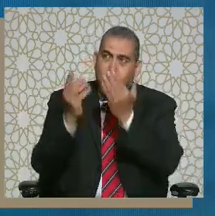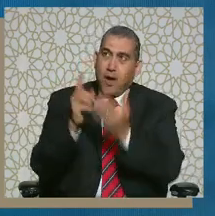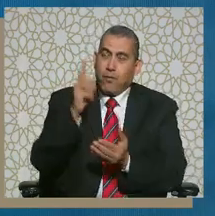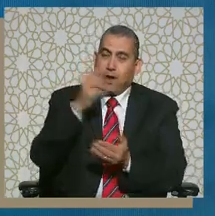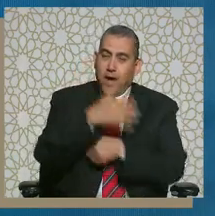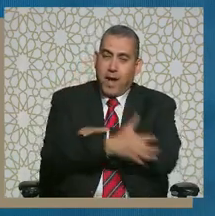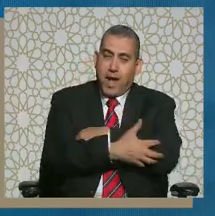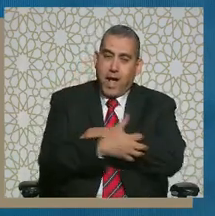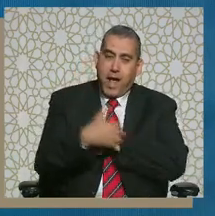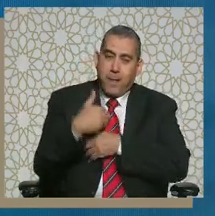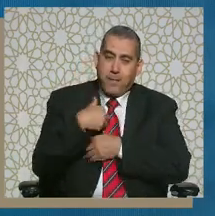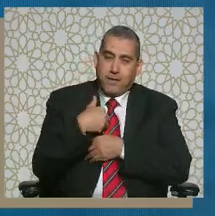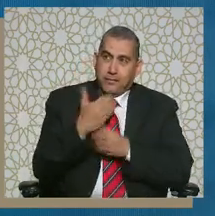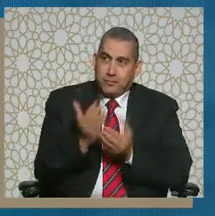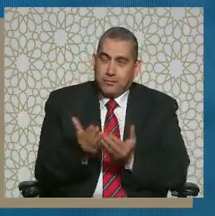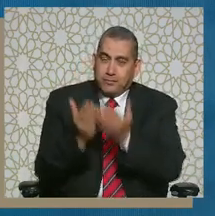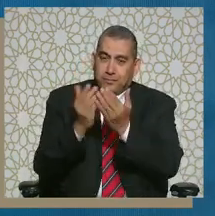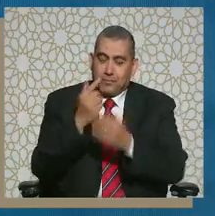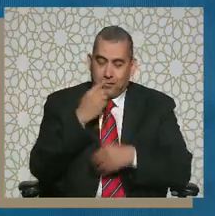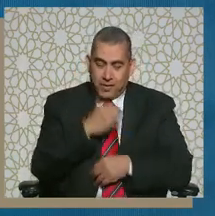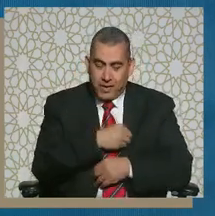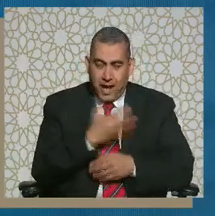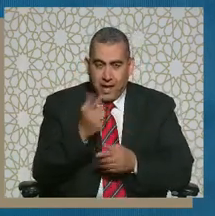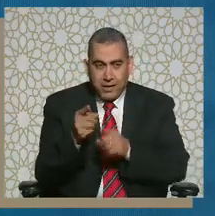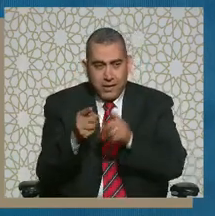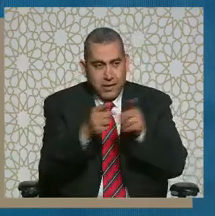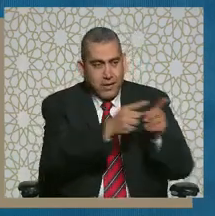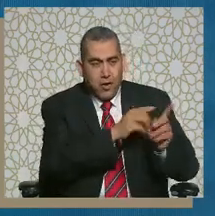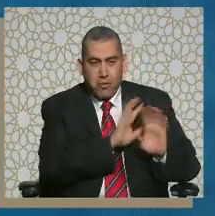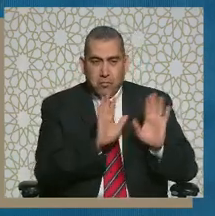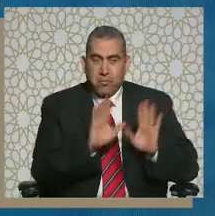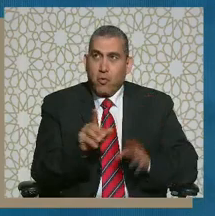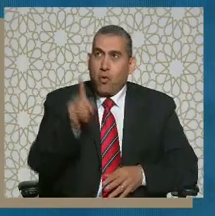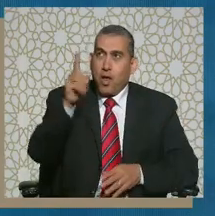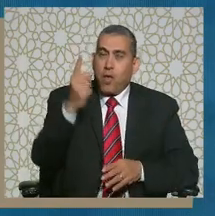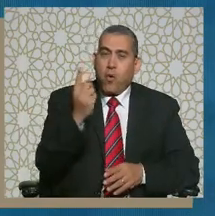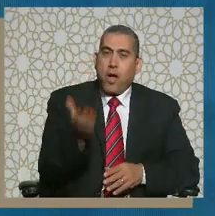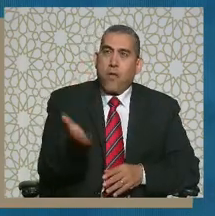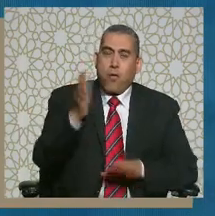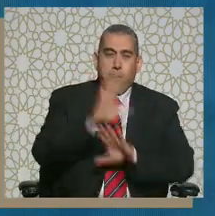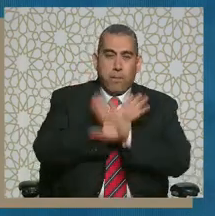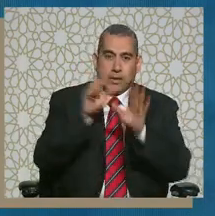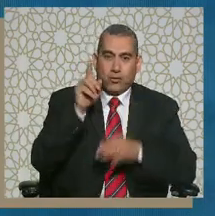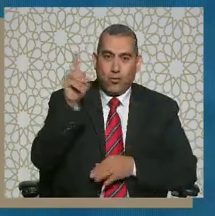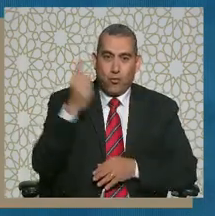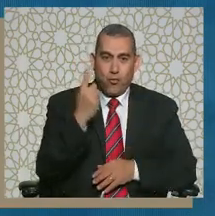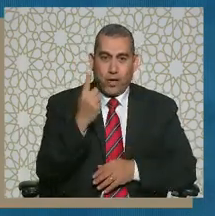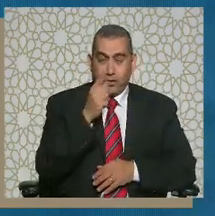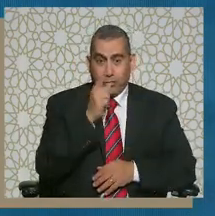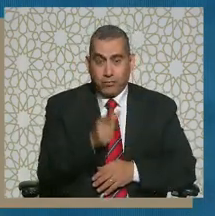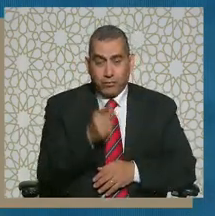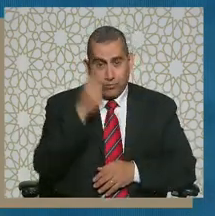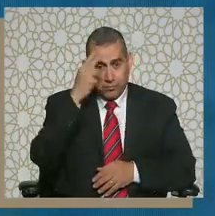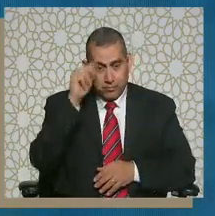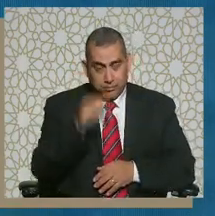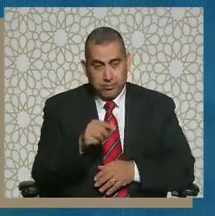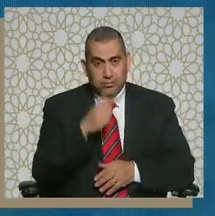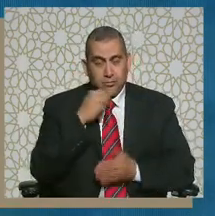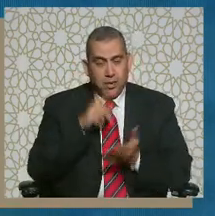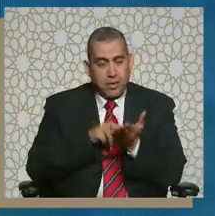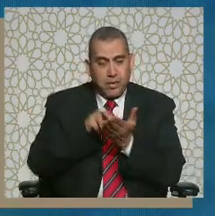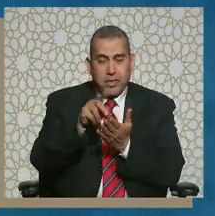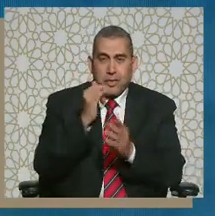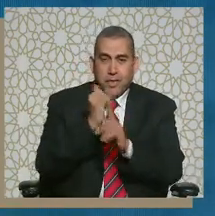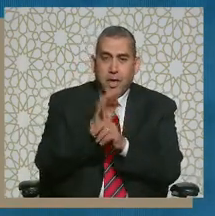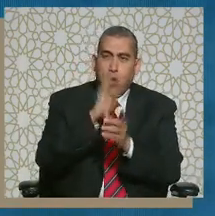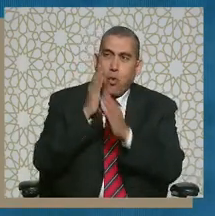فقراء ومش واثقين في اي شيء غير في اللي في ايد مولاه وعشان كده توكلوا عليه